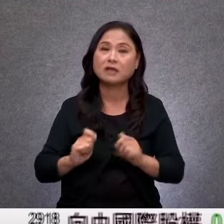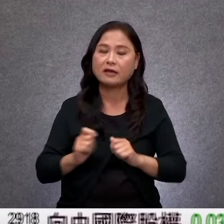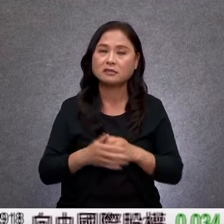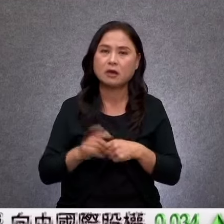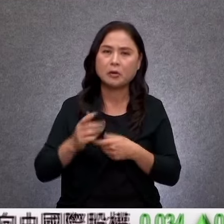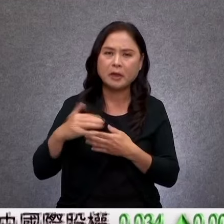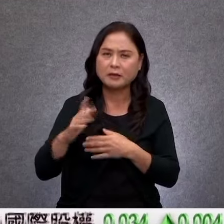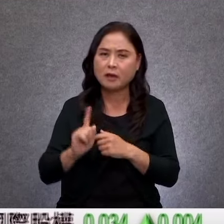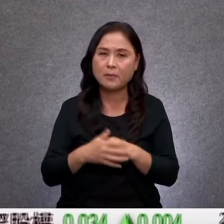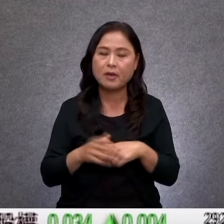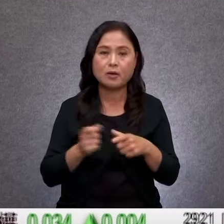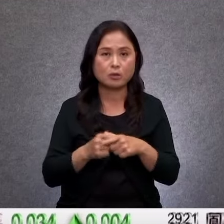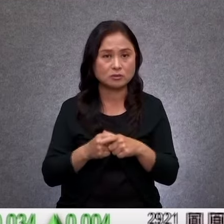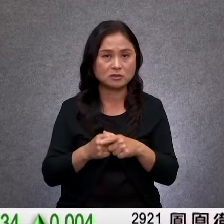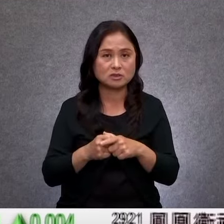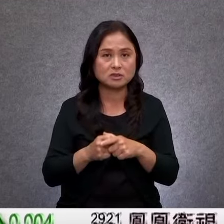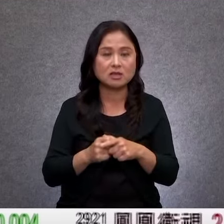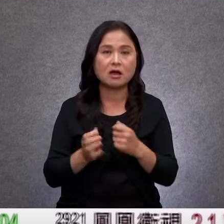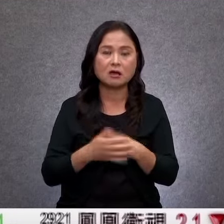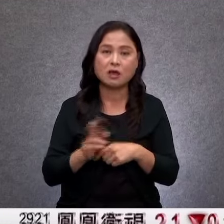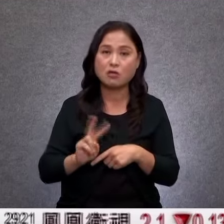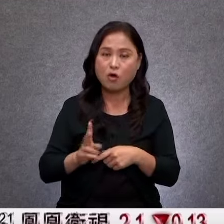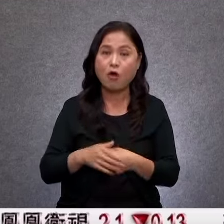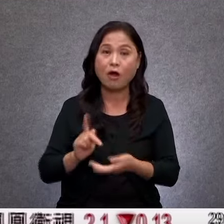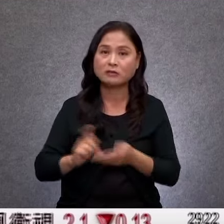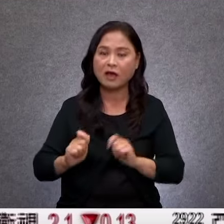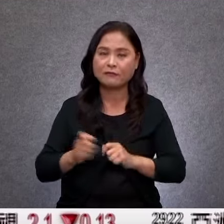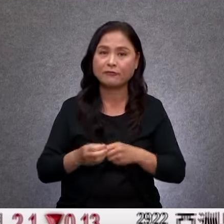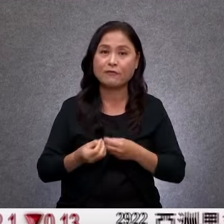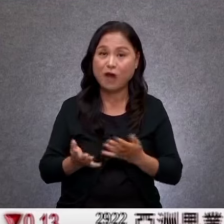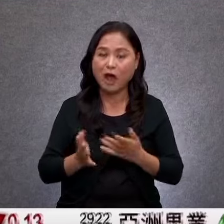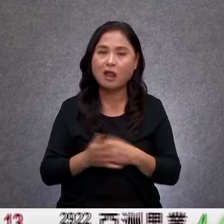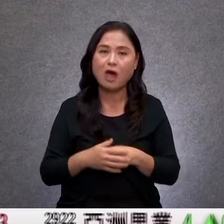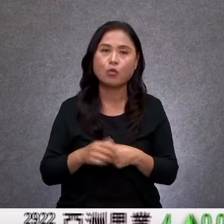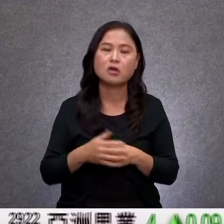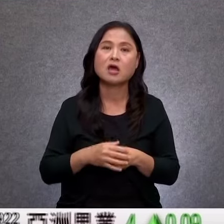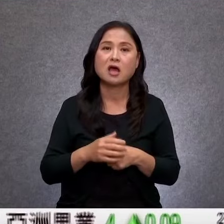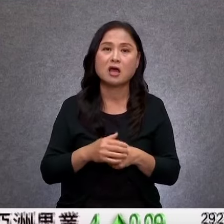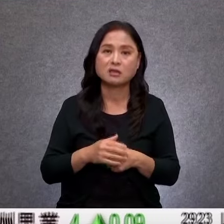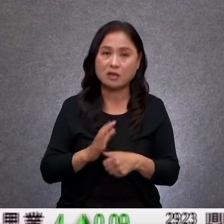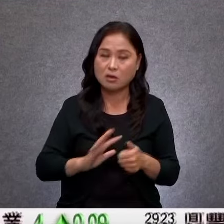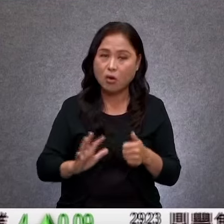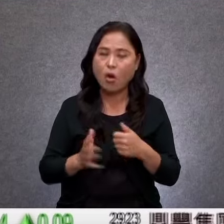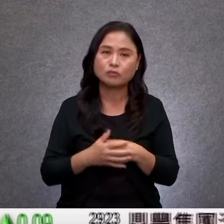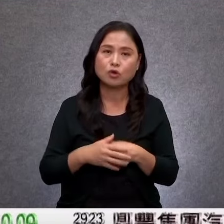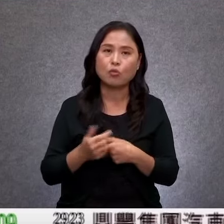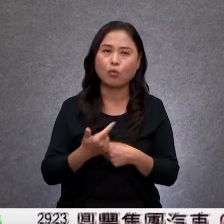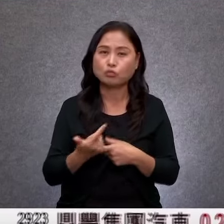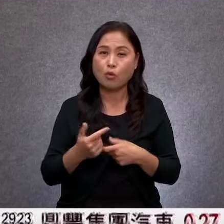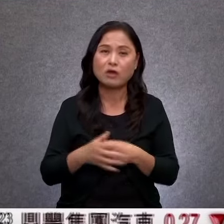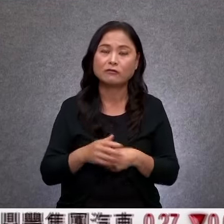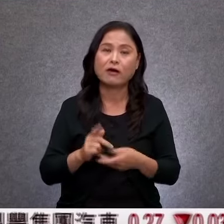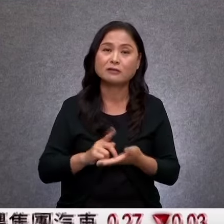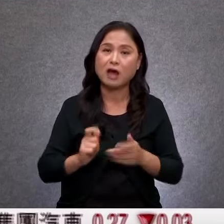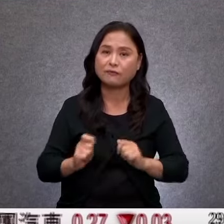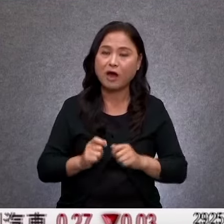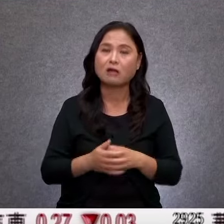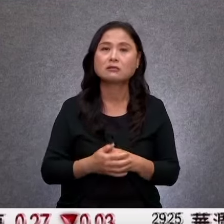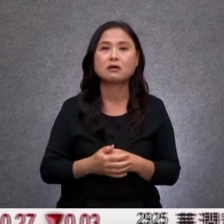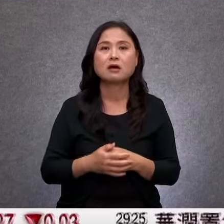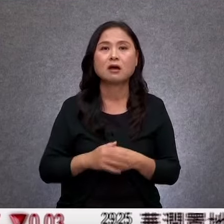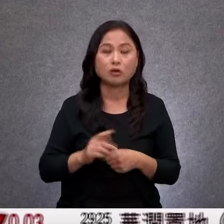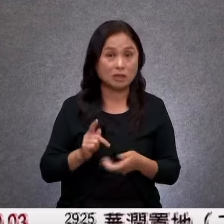啦，同埋喺發債嘅時候有冇其他嘅機構都會喺嗰段時間發債，令到個市場比較擠擁啦咁。咁所以